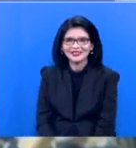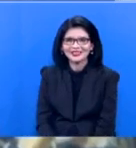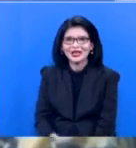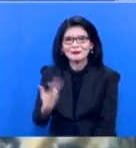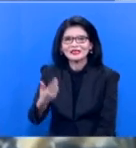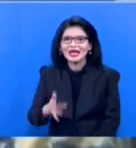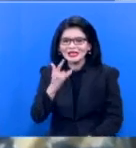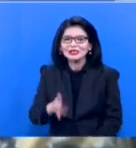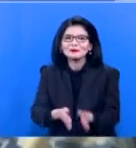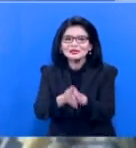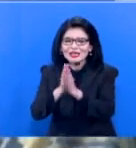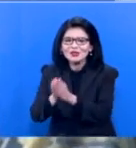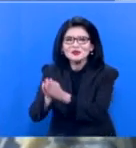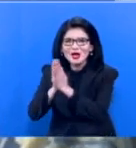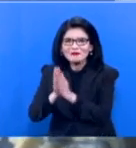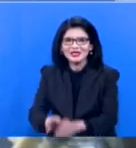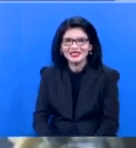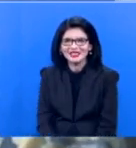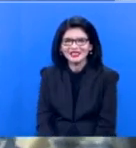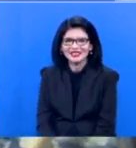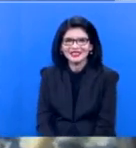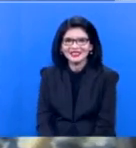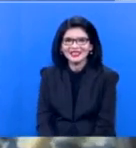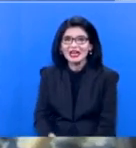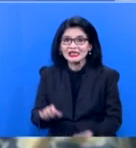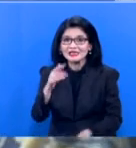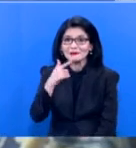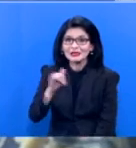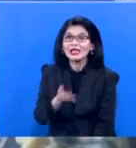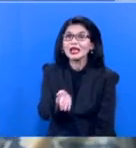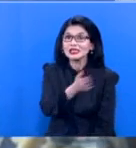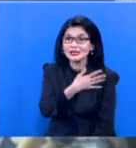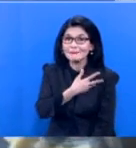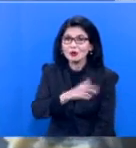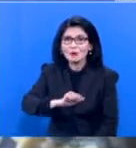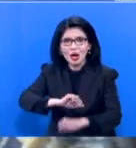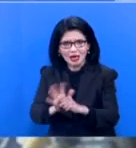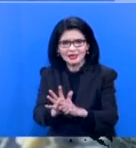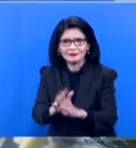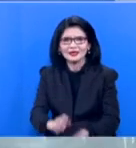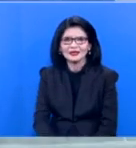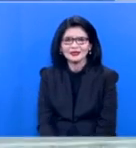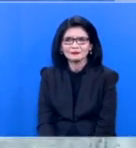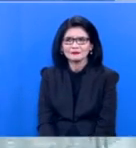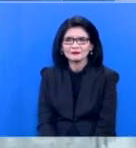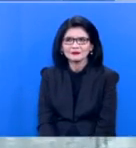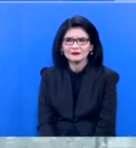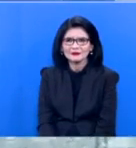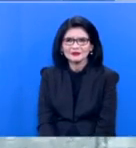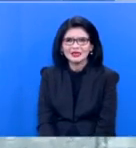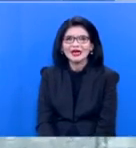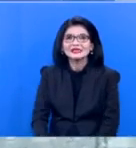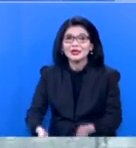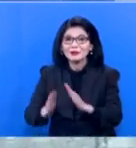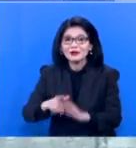tali silaturahmi seperti layaknya sebelum adanya pandemi gitu. Jadi membangun